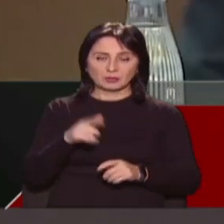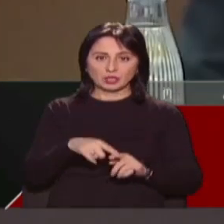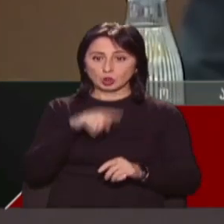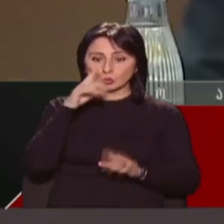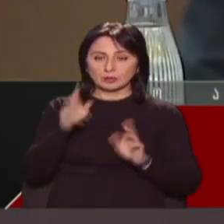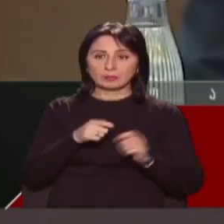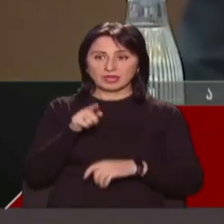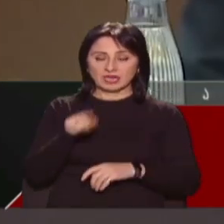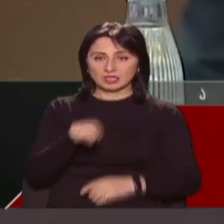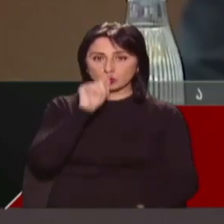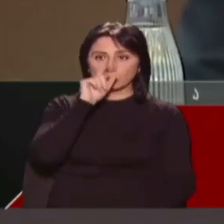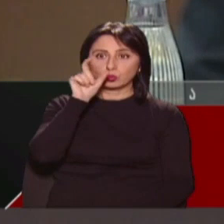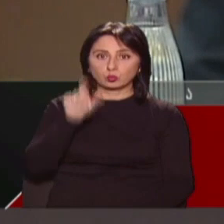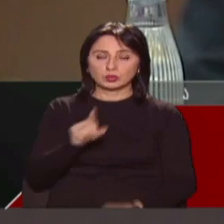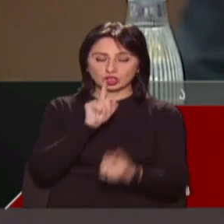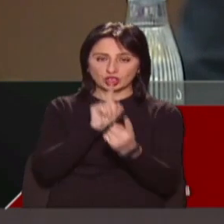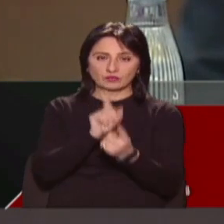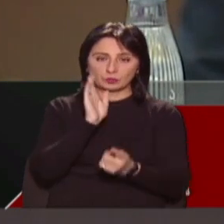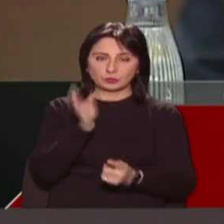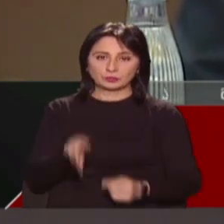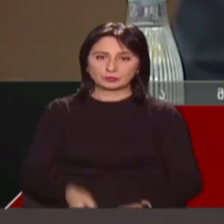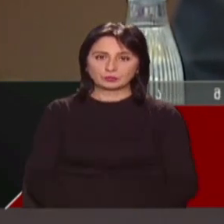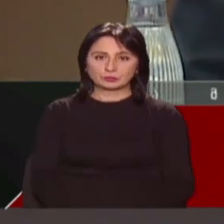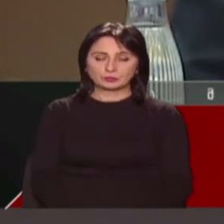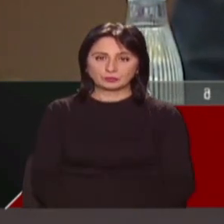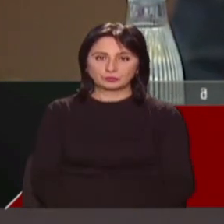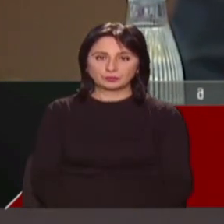Rusetis prezidents Vladimir Putin shekhteba.